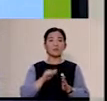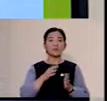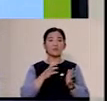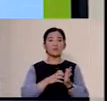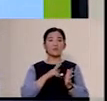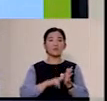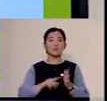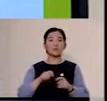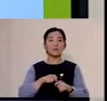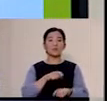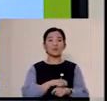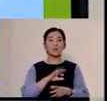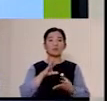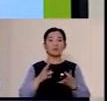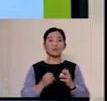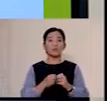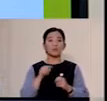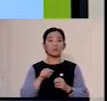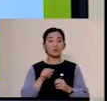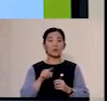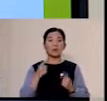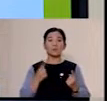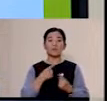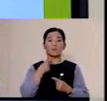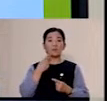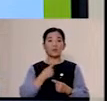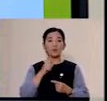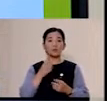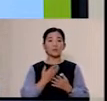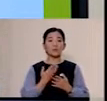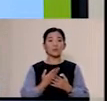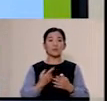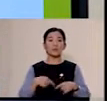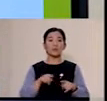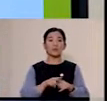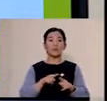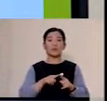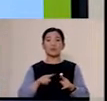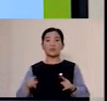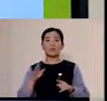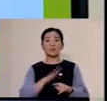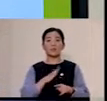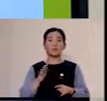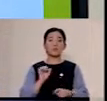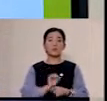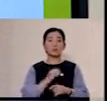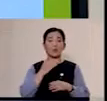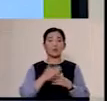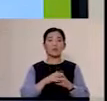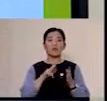7980 километров. В таком случае обычно говорят, что, например, так, расстояние между станциями